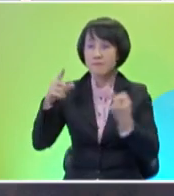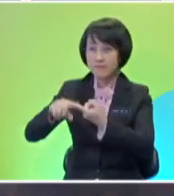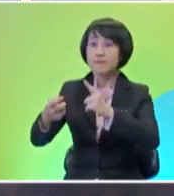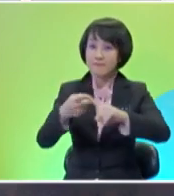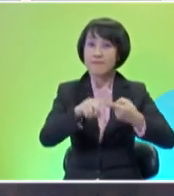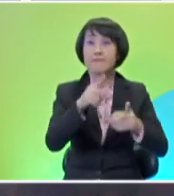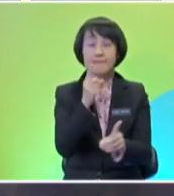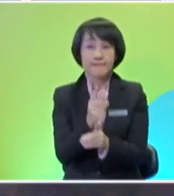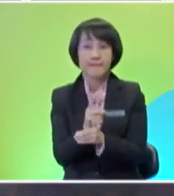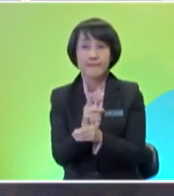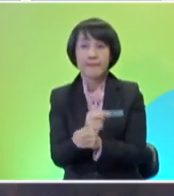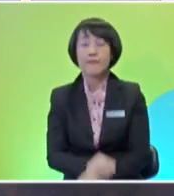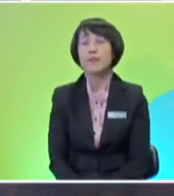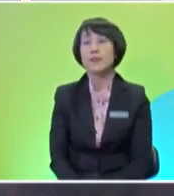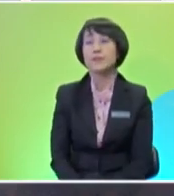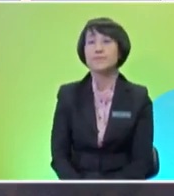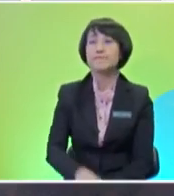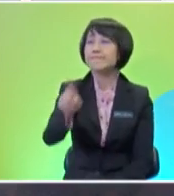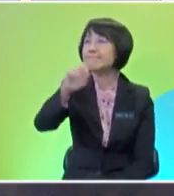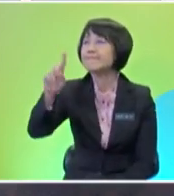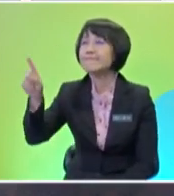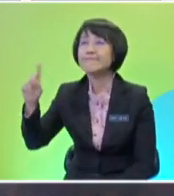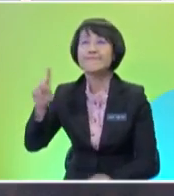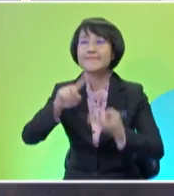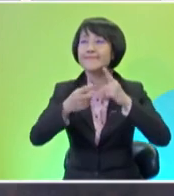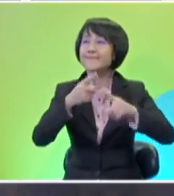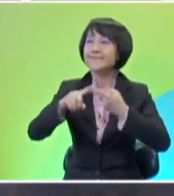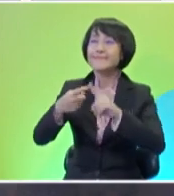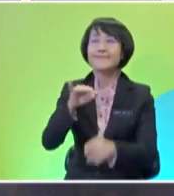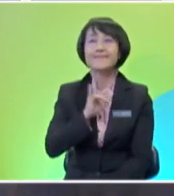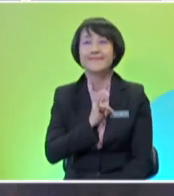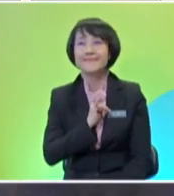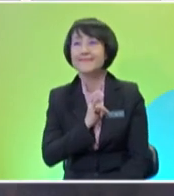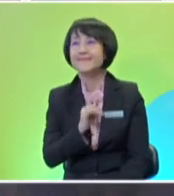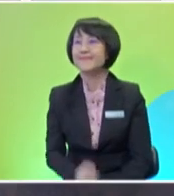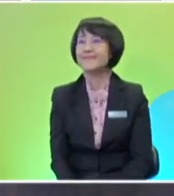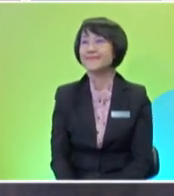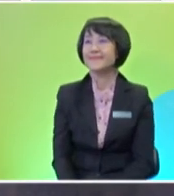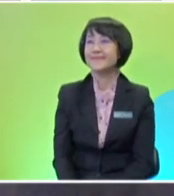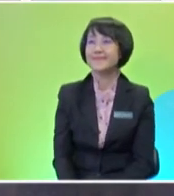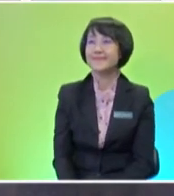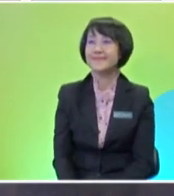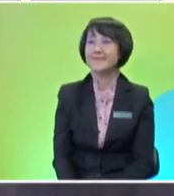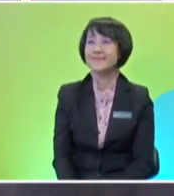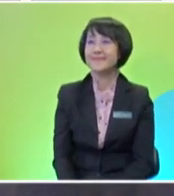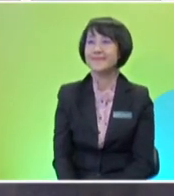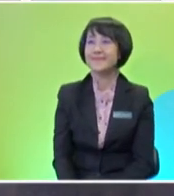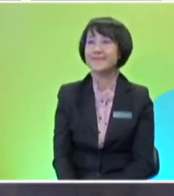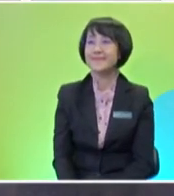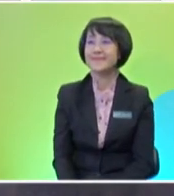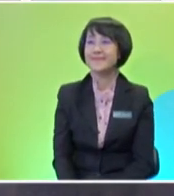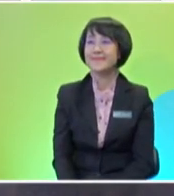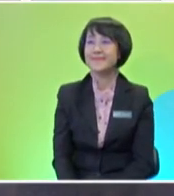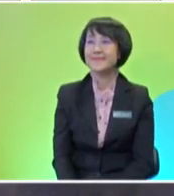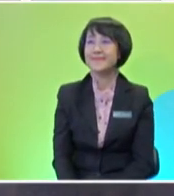betul Oke jadi Di manakah kawan-kawan saya di Google Mi sekarang ah situ